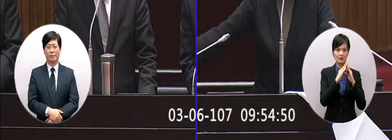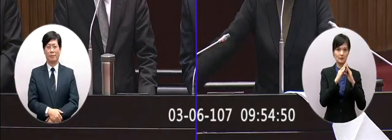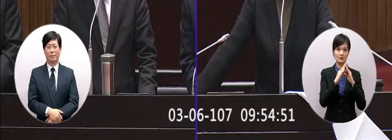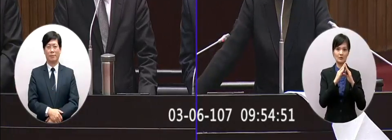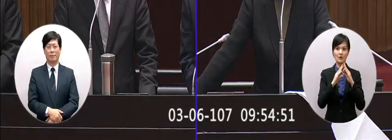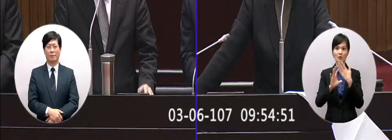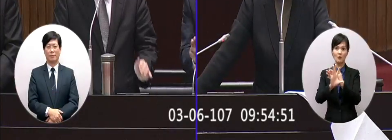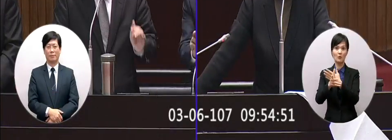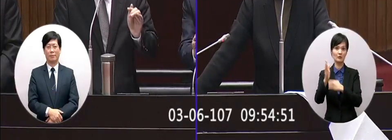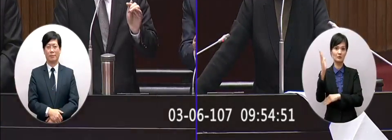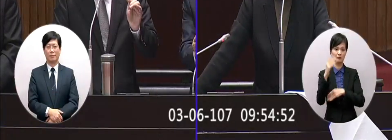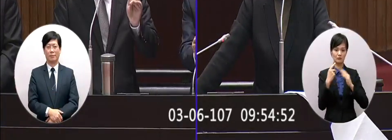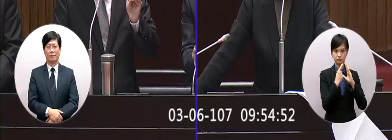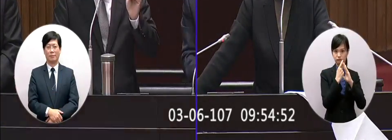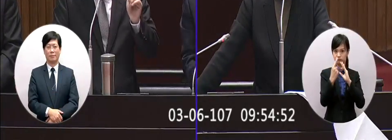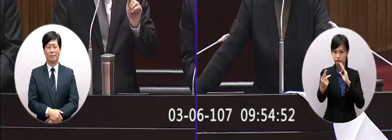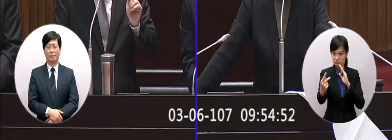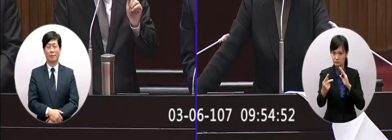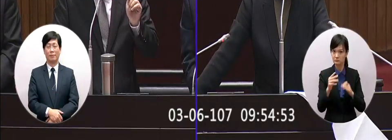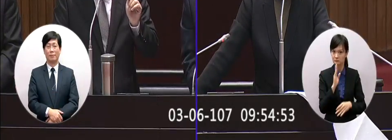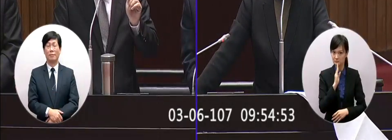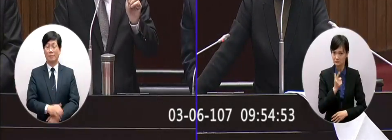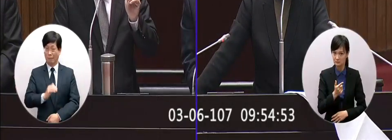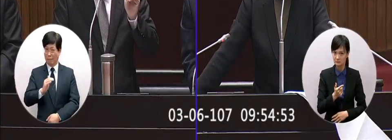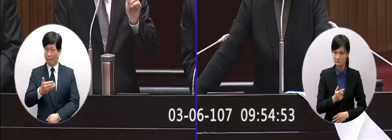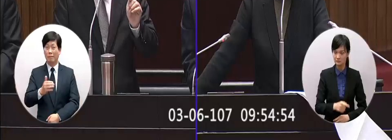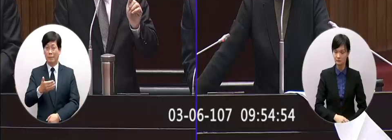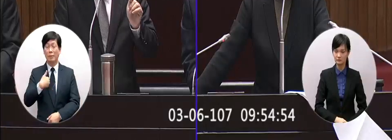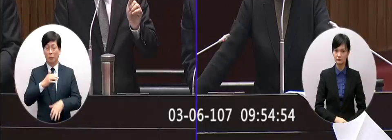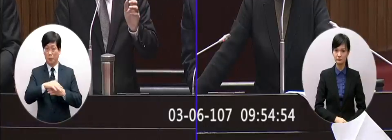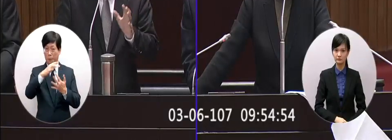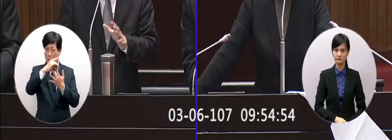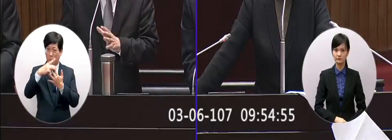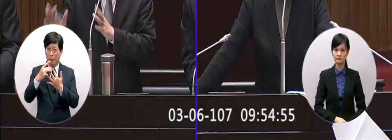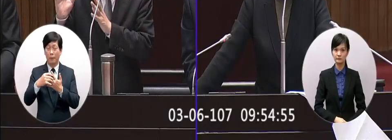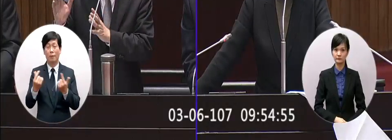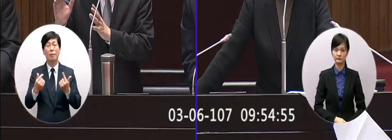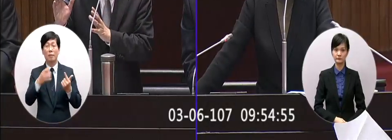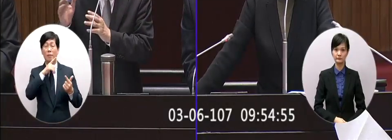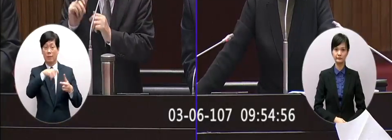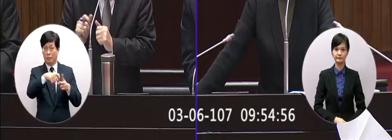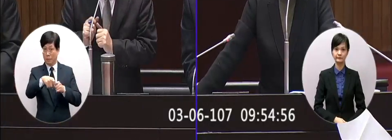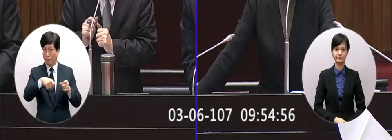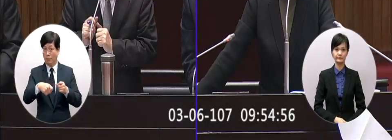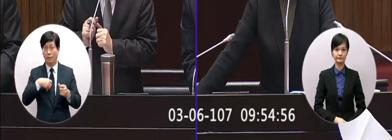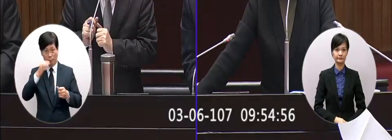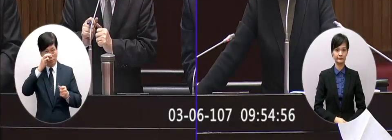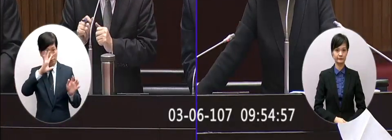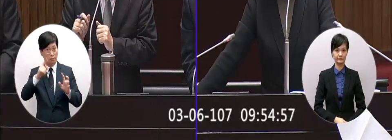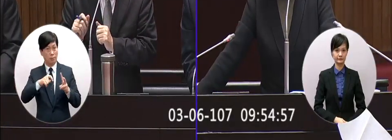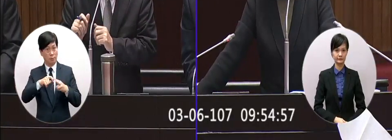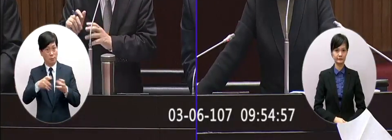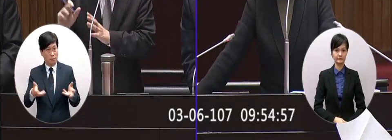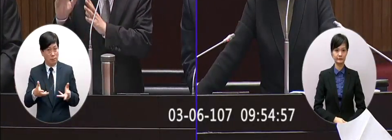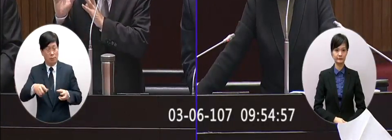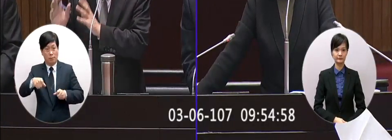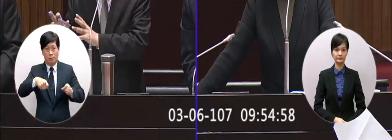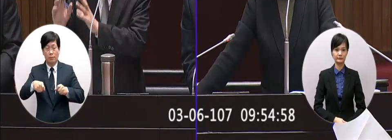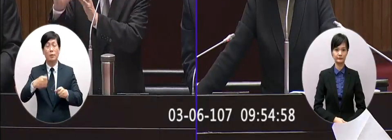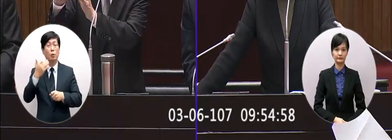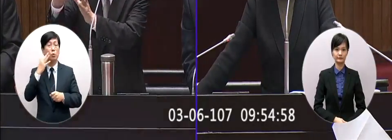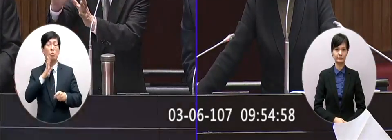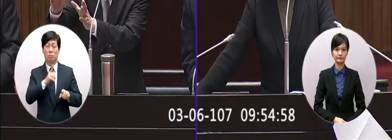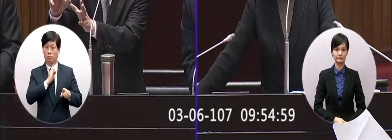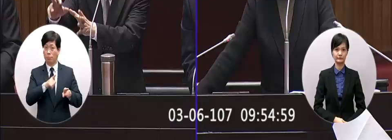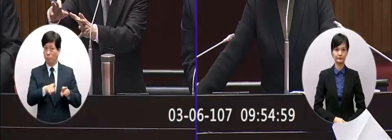外国政府，是不是？ 对，但是呢，我们会选择啦，就是说那个工程，我们会看工程啊，就是说民